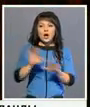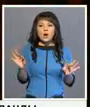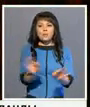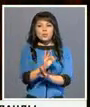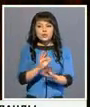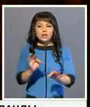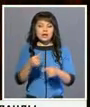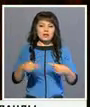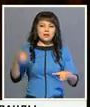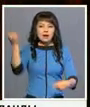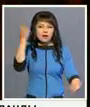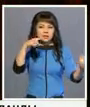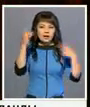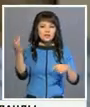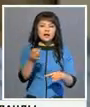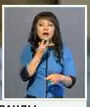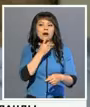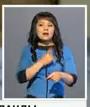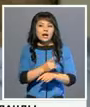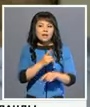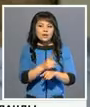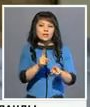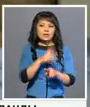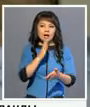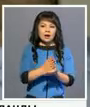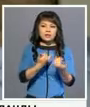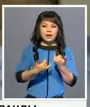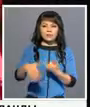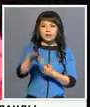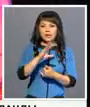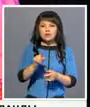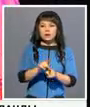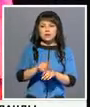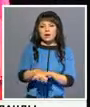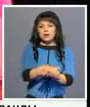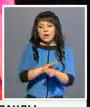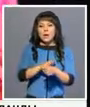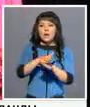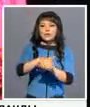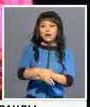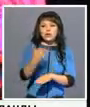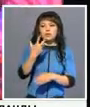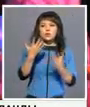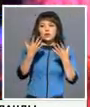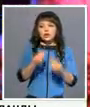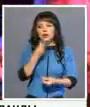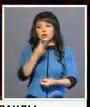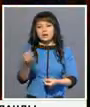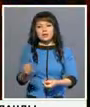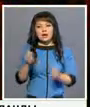музыкалық хикаясы мен келіндер көтерілісі комедиясын ұсынбақ. Оны бас шаһарымыздың тұрғындары мен қонақтары 3 күн бойы